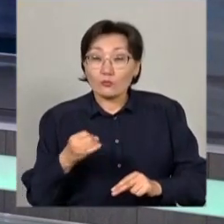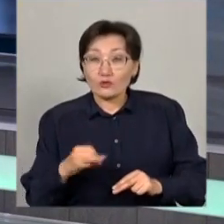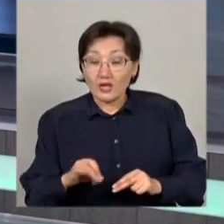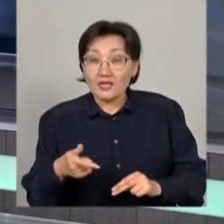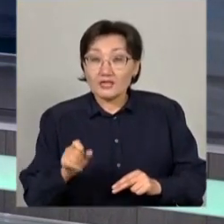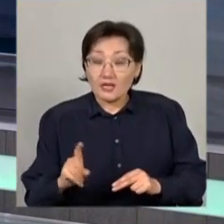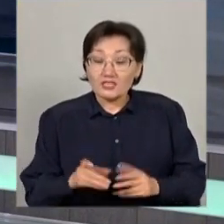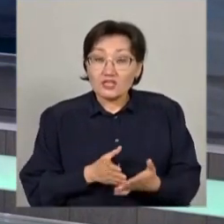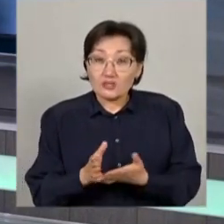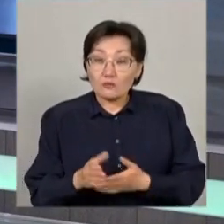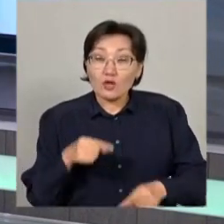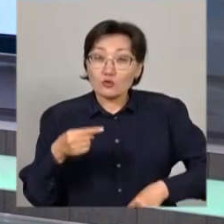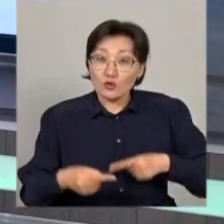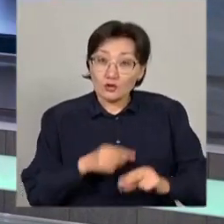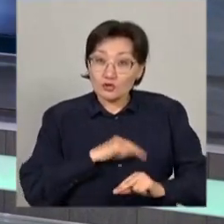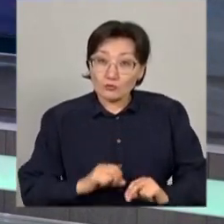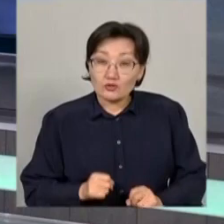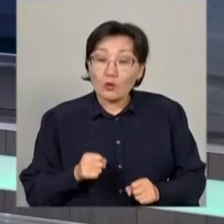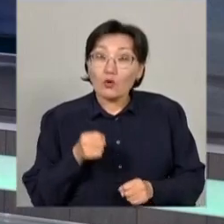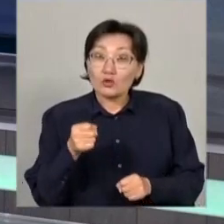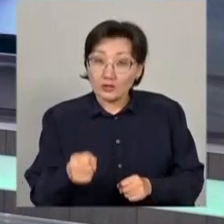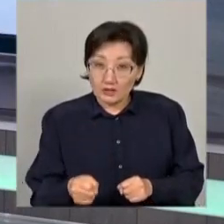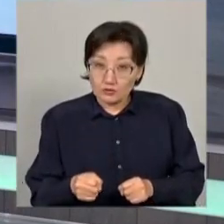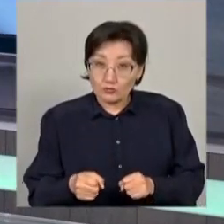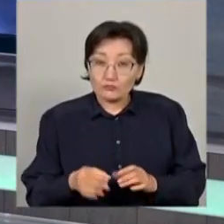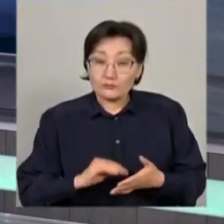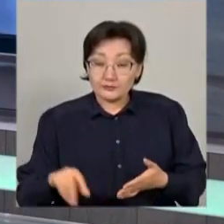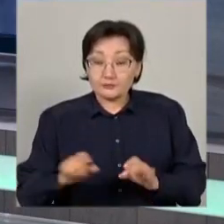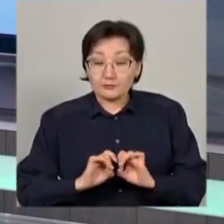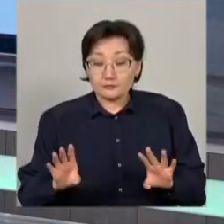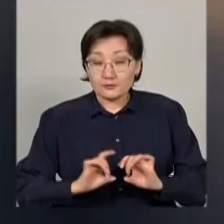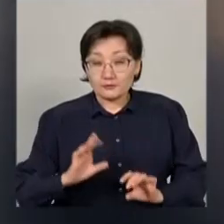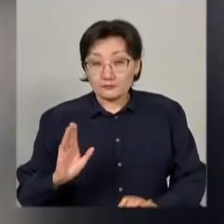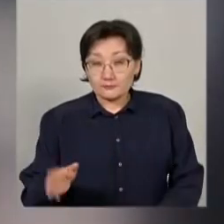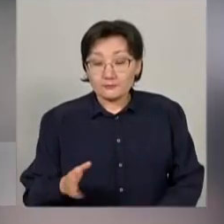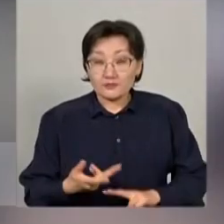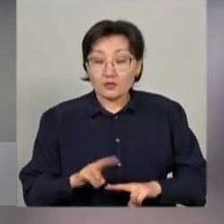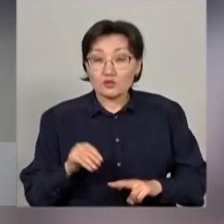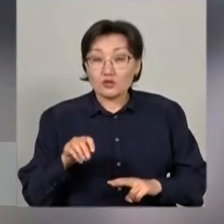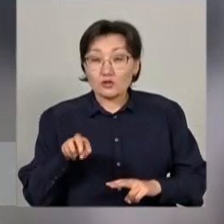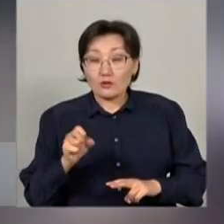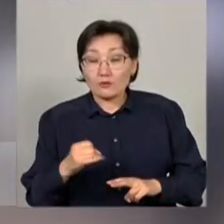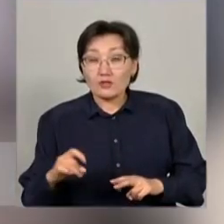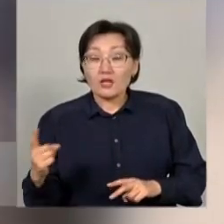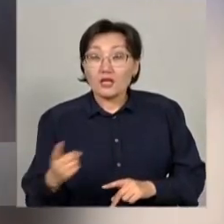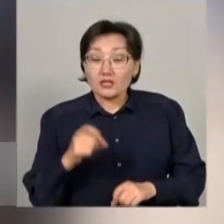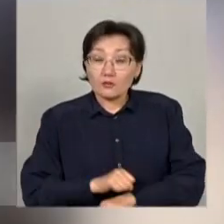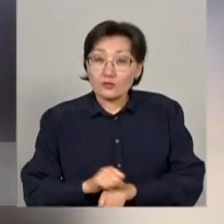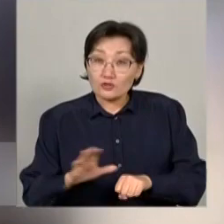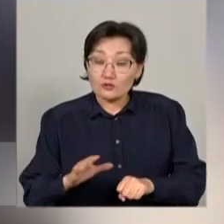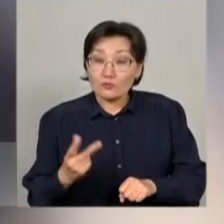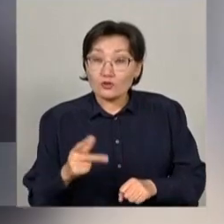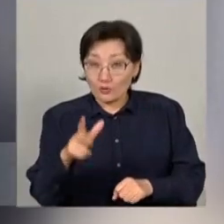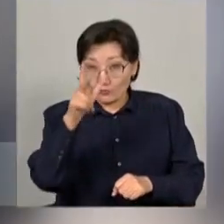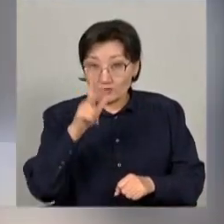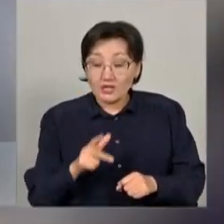тұрақты жұмысқа орналастыру. Тақырыпты өңірдегі тілші жалғастырады. Бұл Жетібай жұртының алғашқа наразылығы емес. Осыдан 3